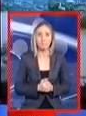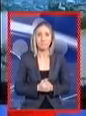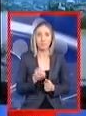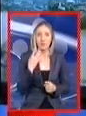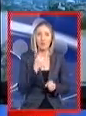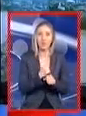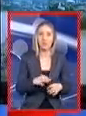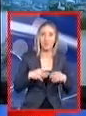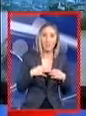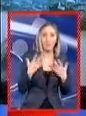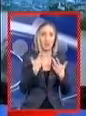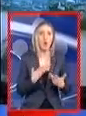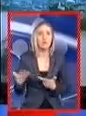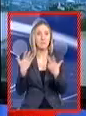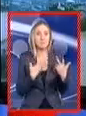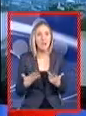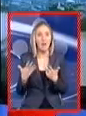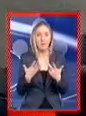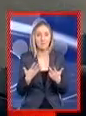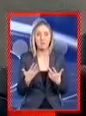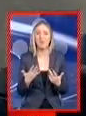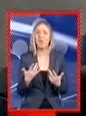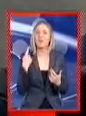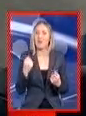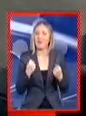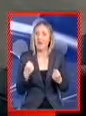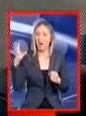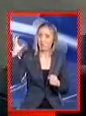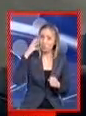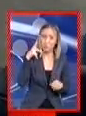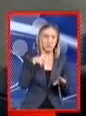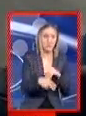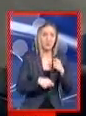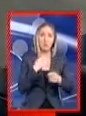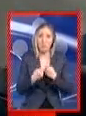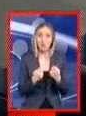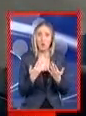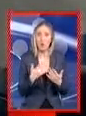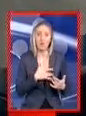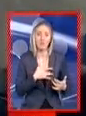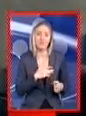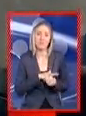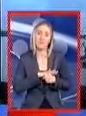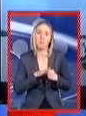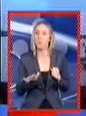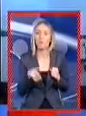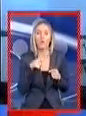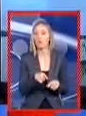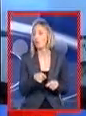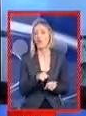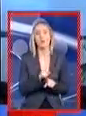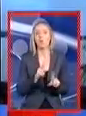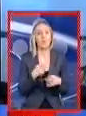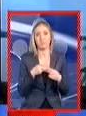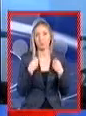prepodne ili popodne ili 8 sati na jakom suncu i kada završite posao, koliko vam je puno srce, to ne može niko da